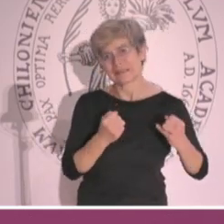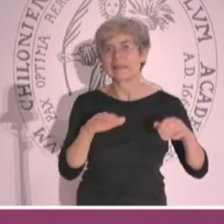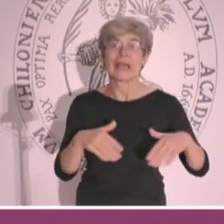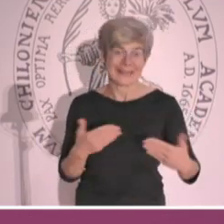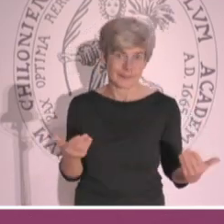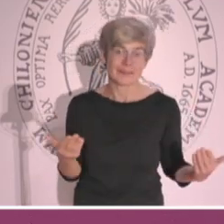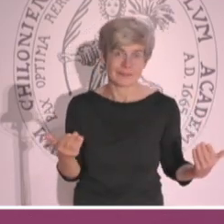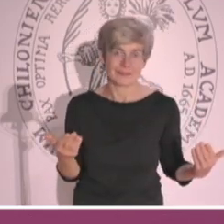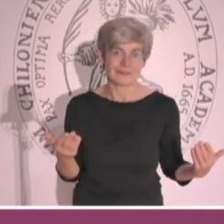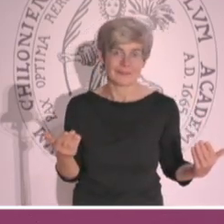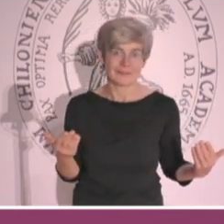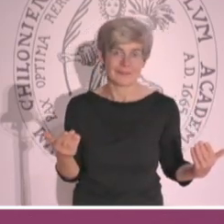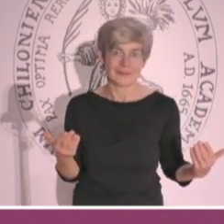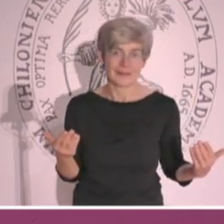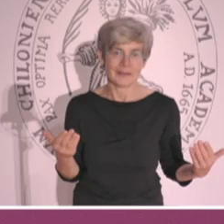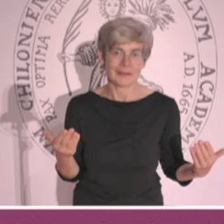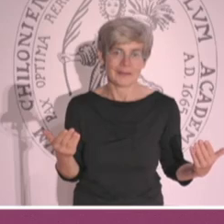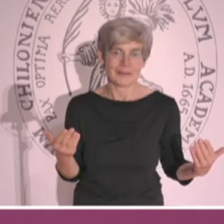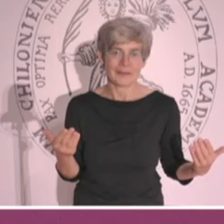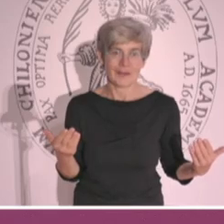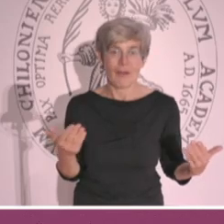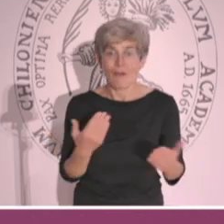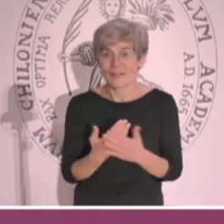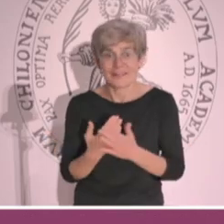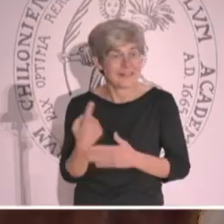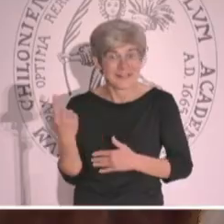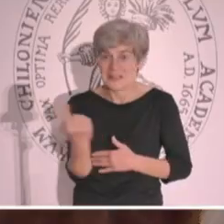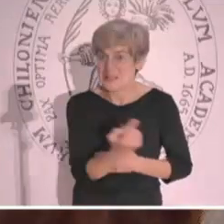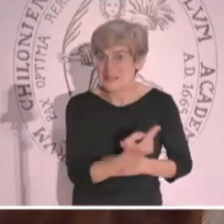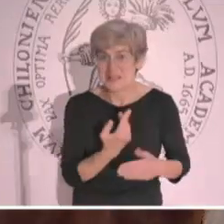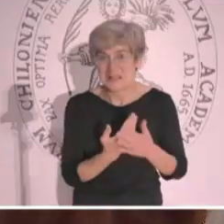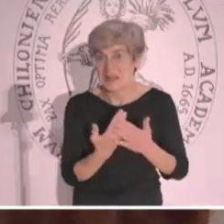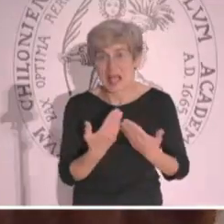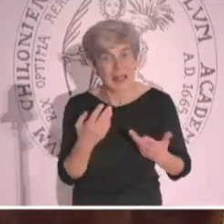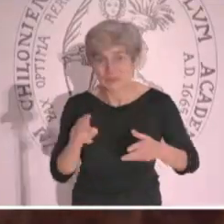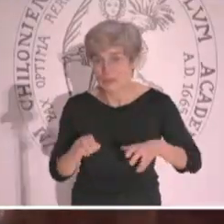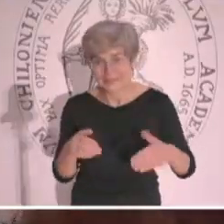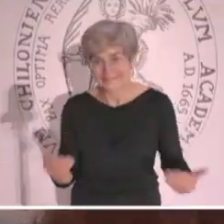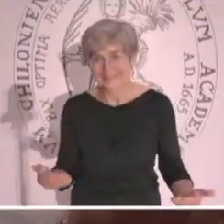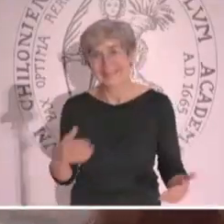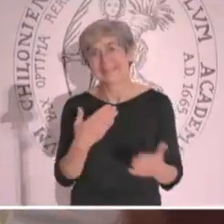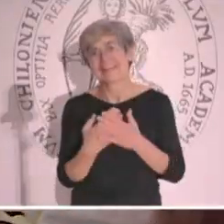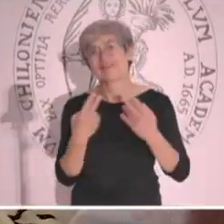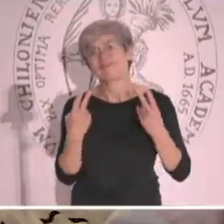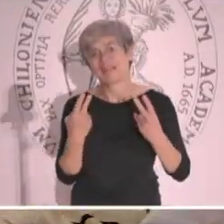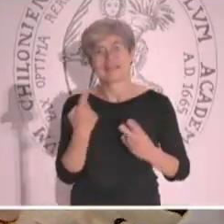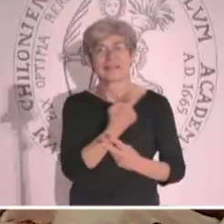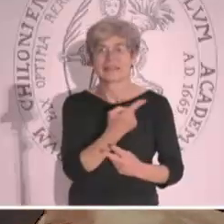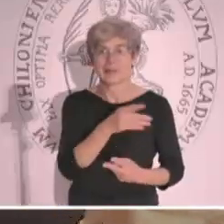haben. Und davon profitieren Sie alle. Und deshalb ist es ganz wichtig, dass Sie da mitmachen.